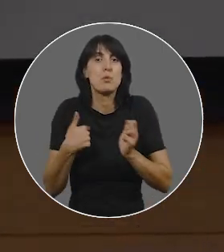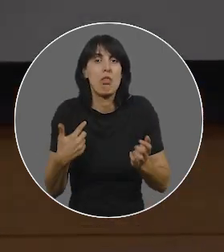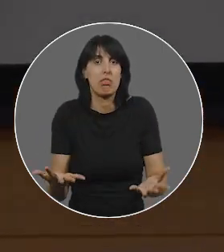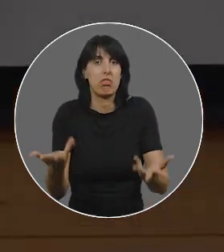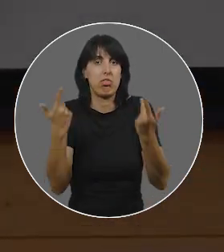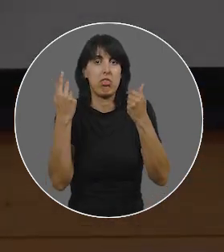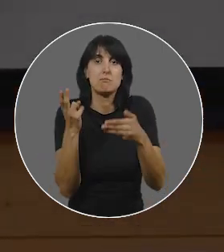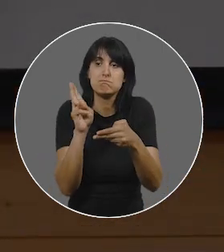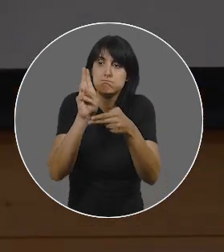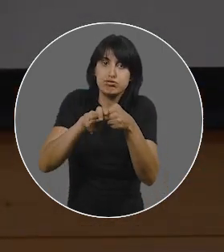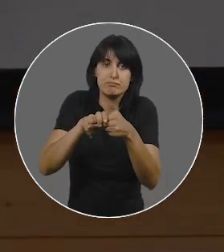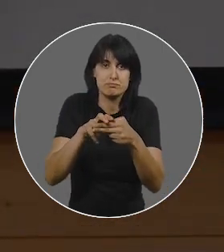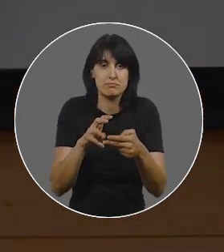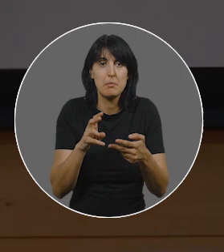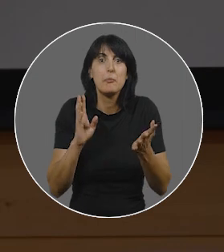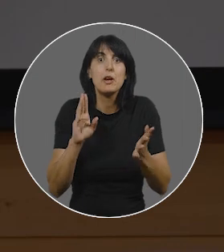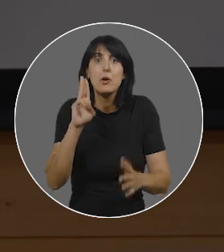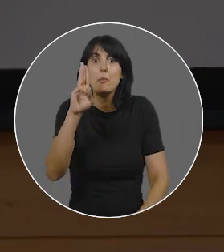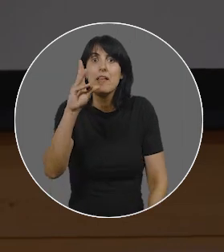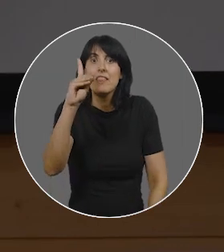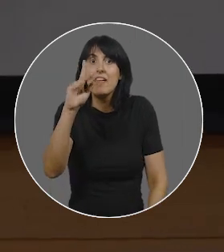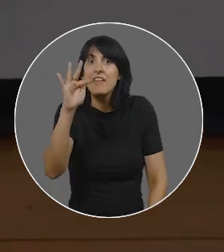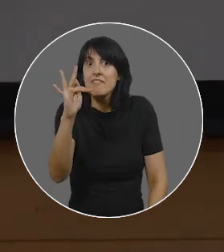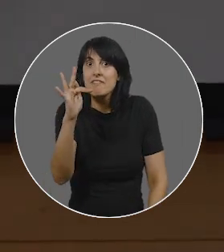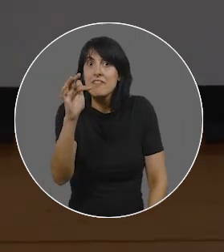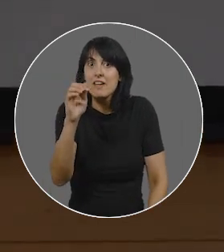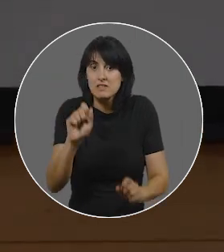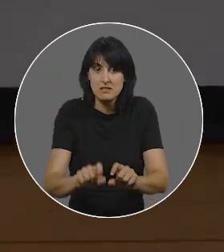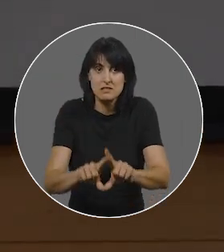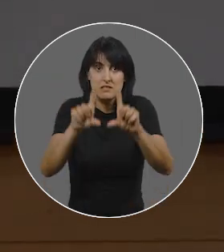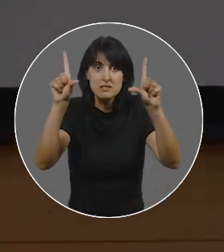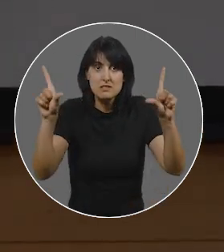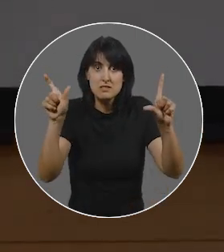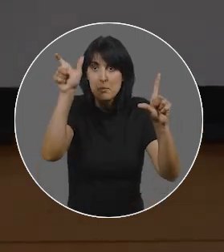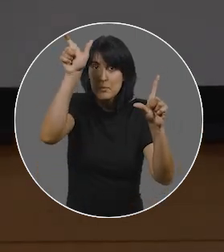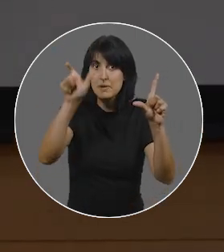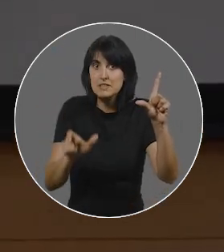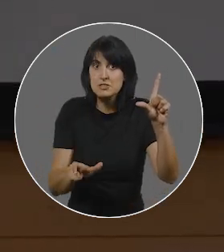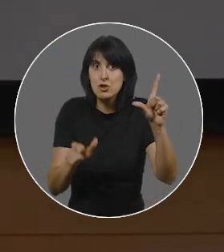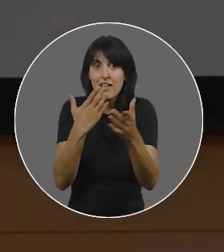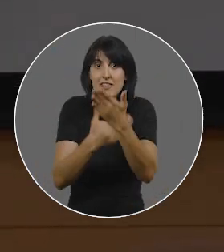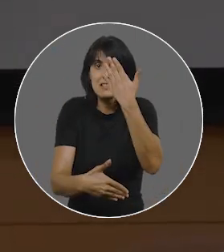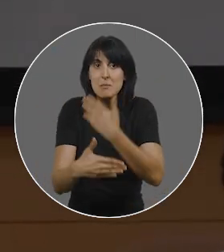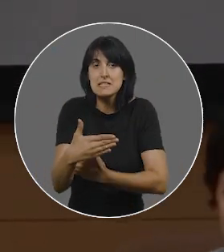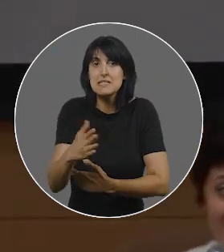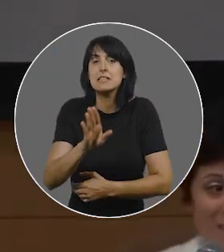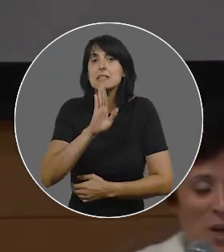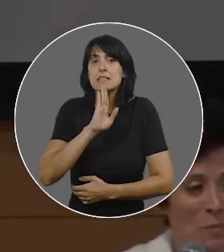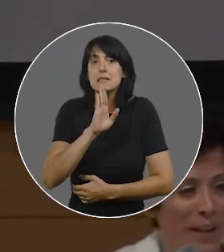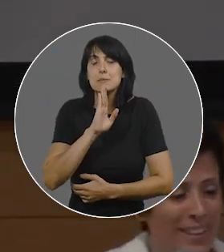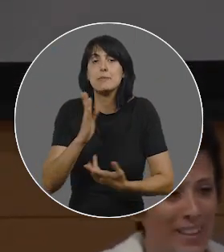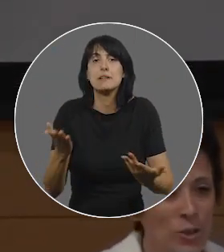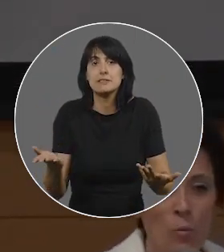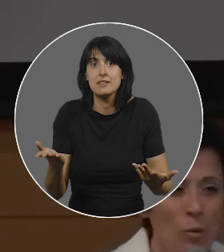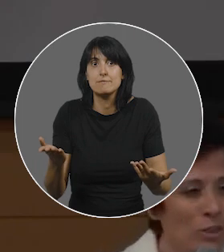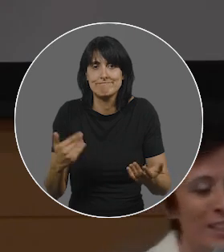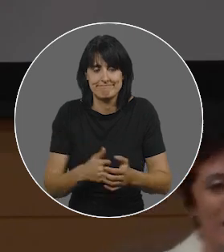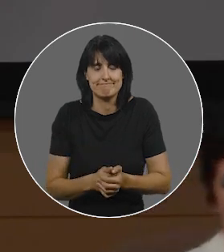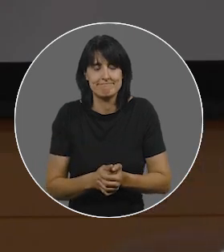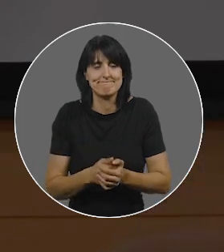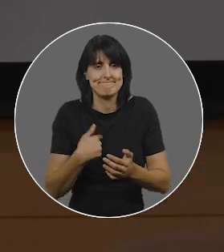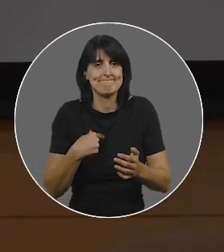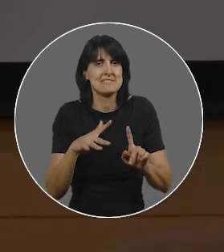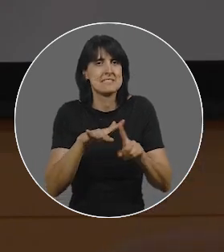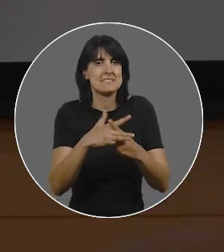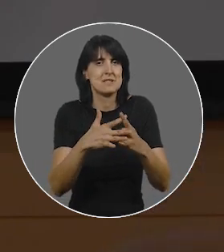Però què passa quan aquest PDF l'obre una persona que té algun tipus de discapacitat? Per tant, són moltes